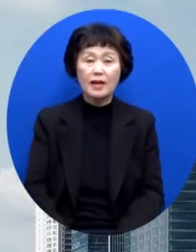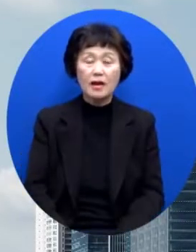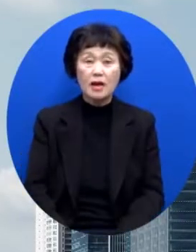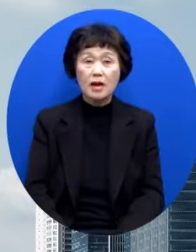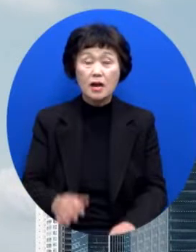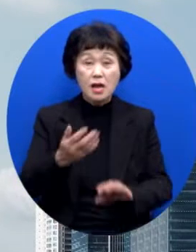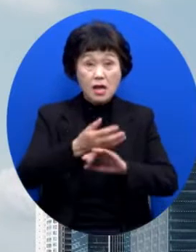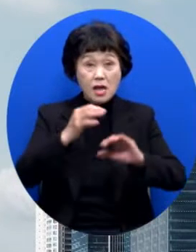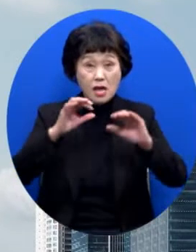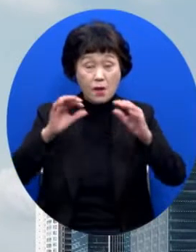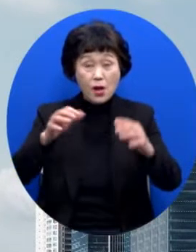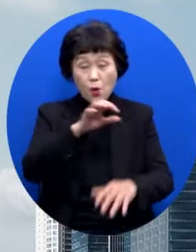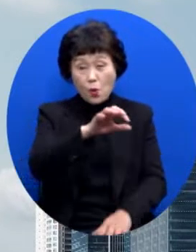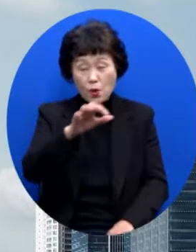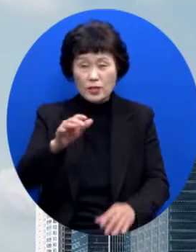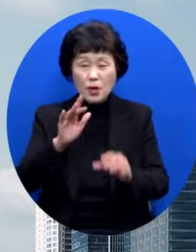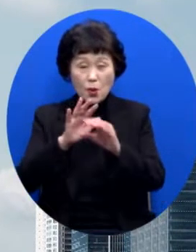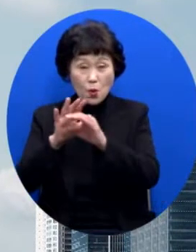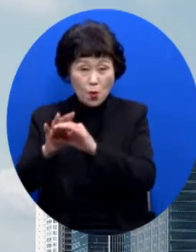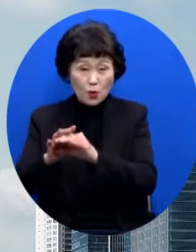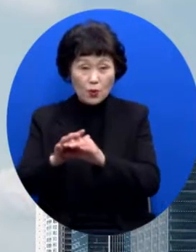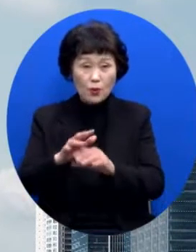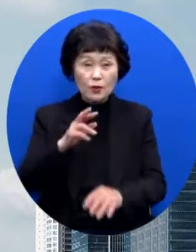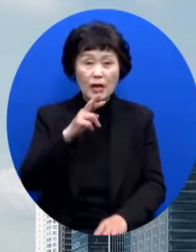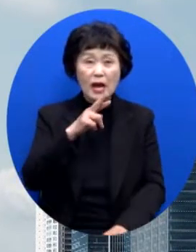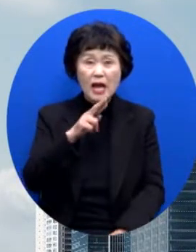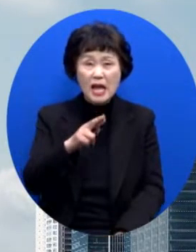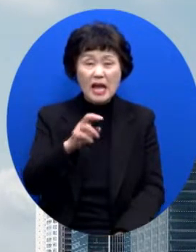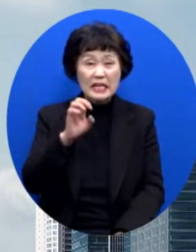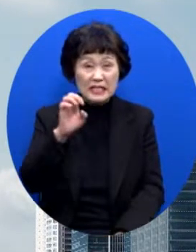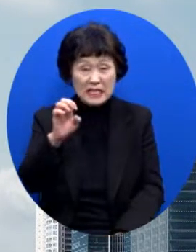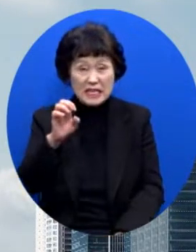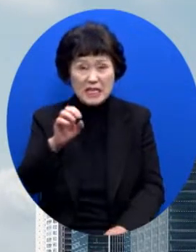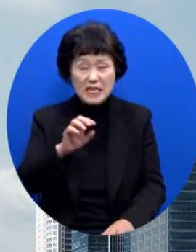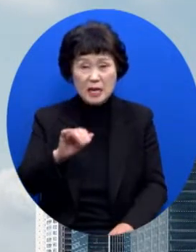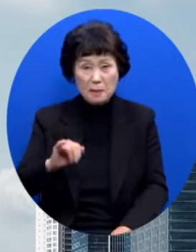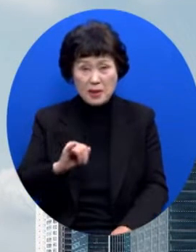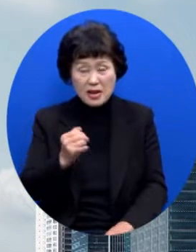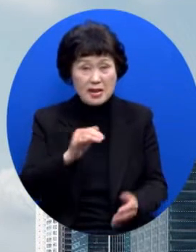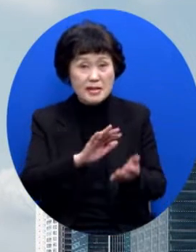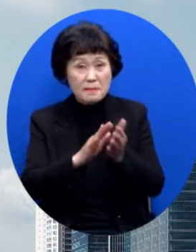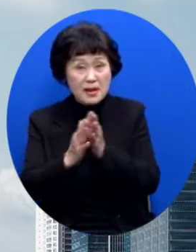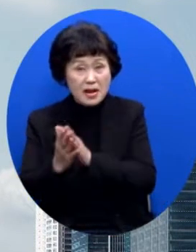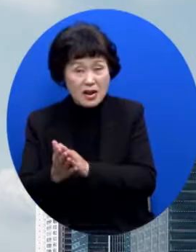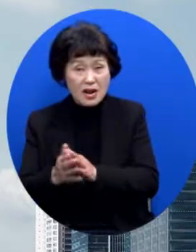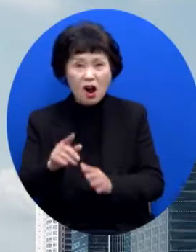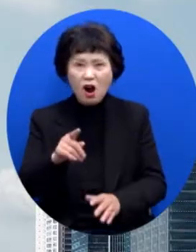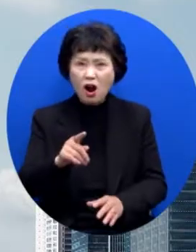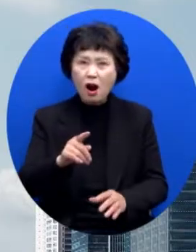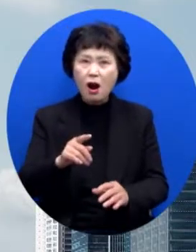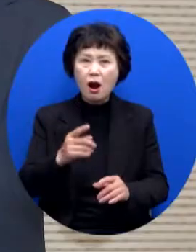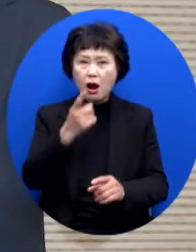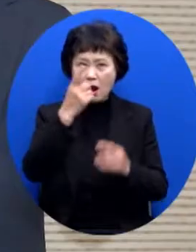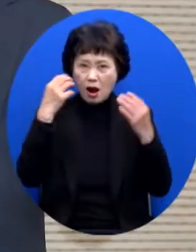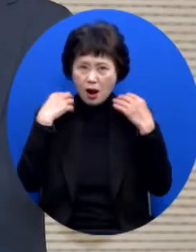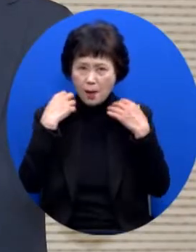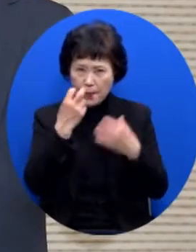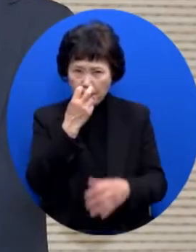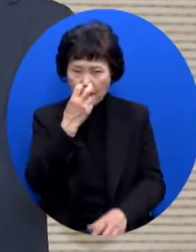해외 곳곳에서 코로나19 XE 변이 감염 사례가 확인되면서 정부가 예의주시하고 있습니다.